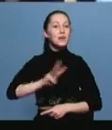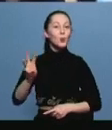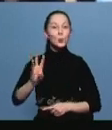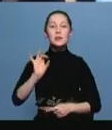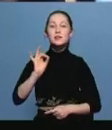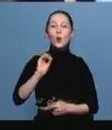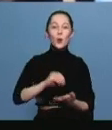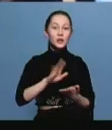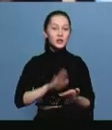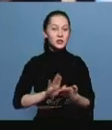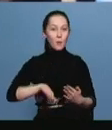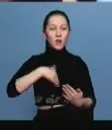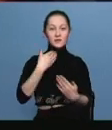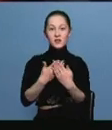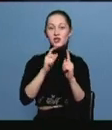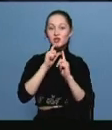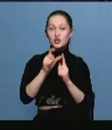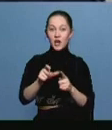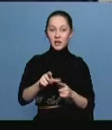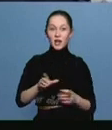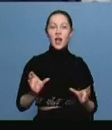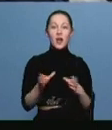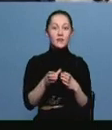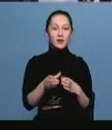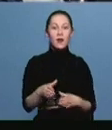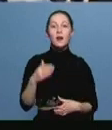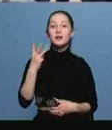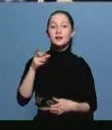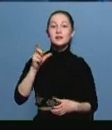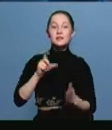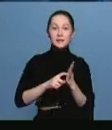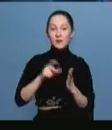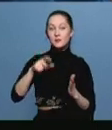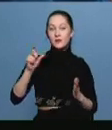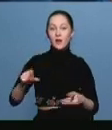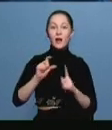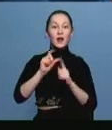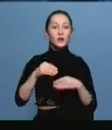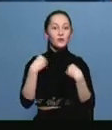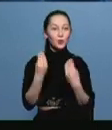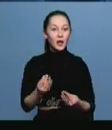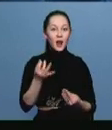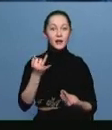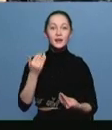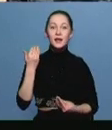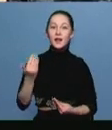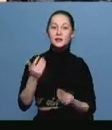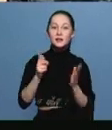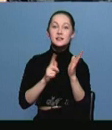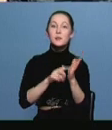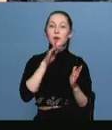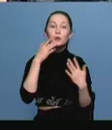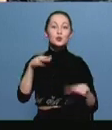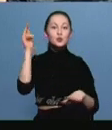посвящение в юноармейское братство. 37 кадетов дали клятву. Даниил Кононов в их числе и не случайный. 7-й год учится в кадетском